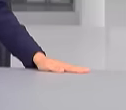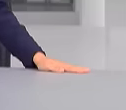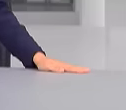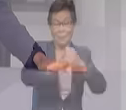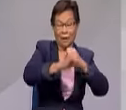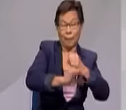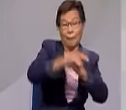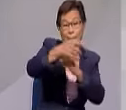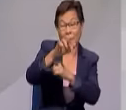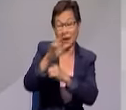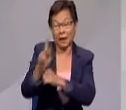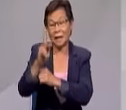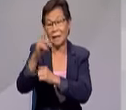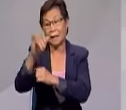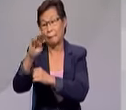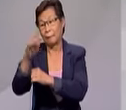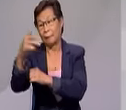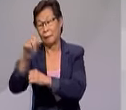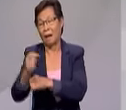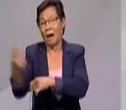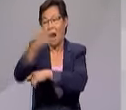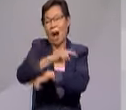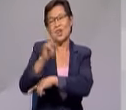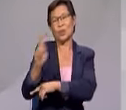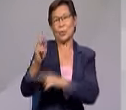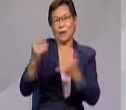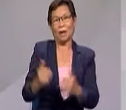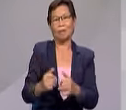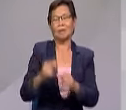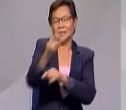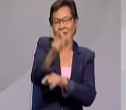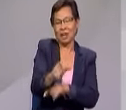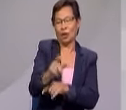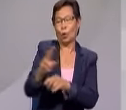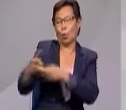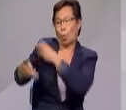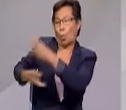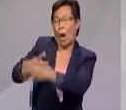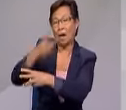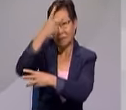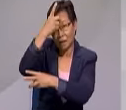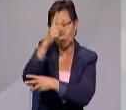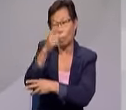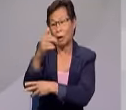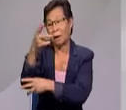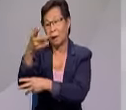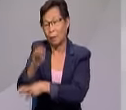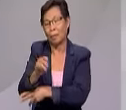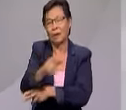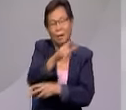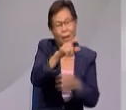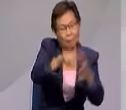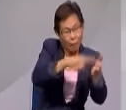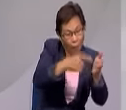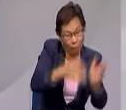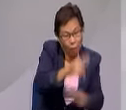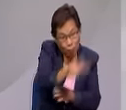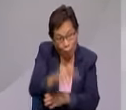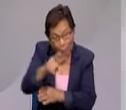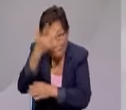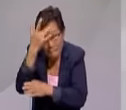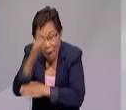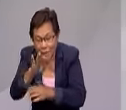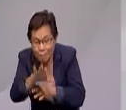Kempen PRK Kimanis memasuki hari kedua. Calon warisan Datuk Karim Bujang berharap para pengundi bijak membuat pilihan bagi